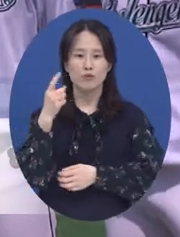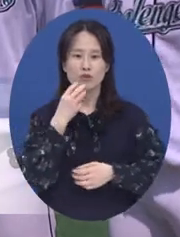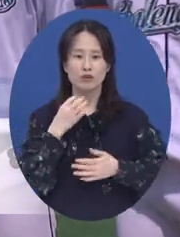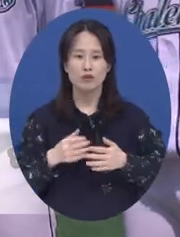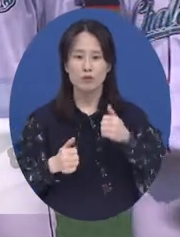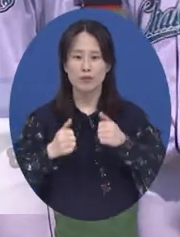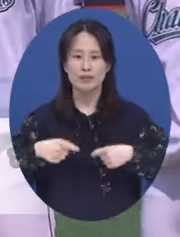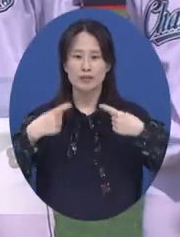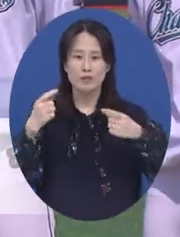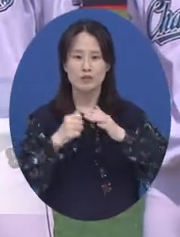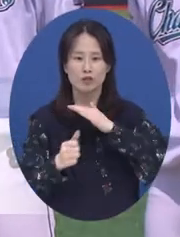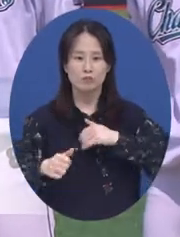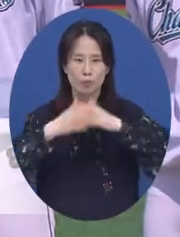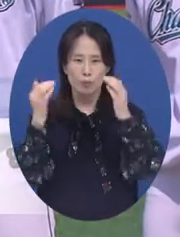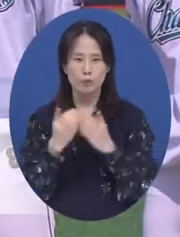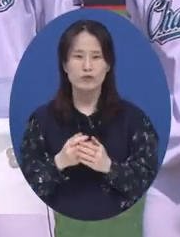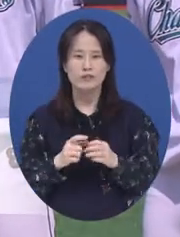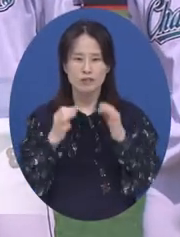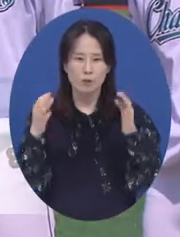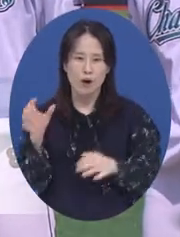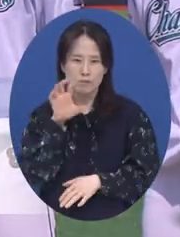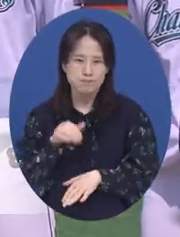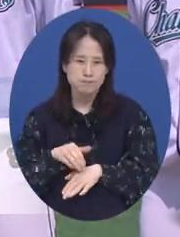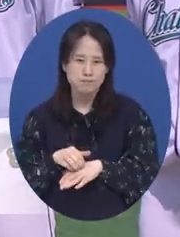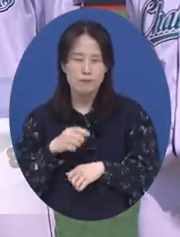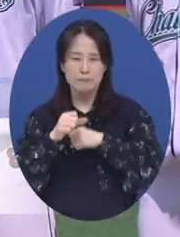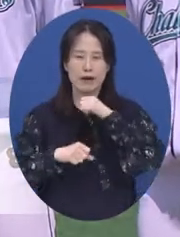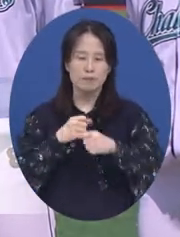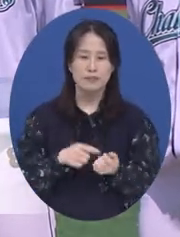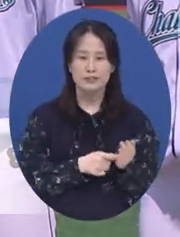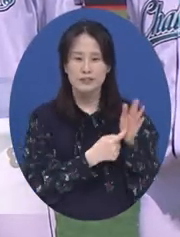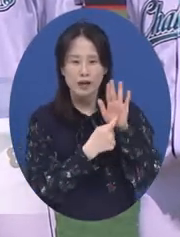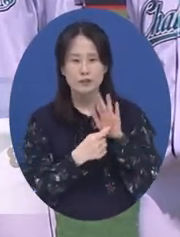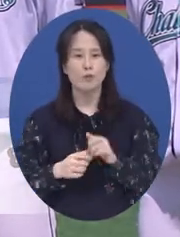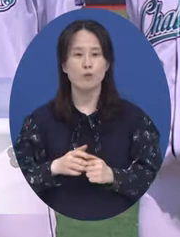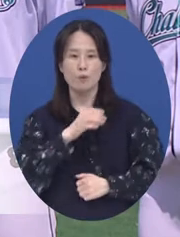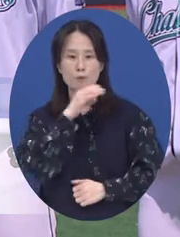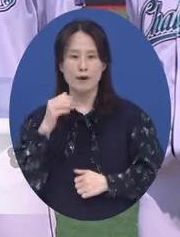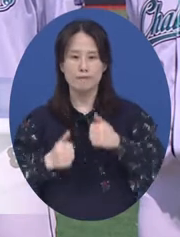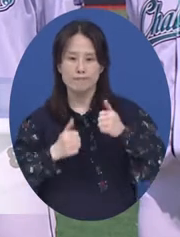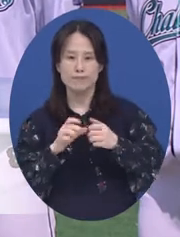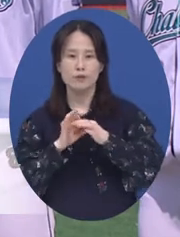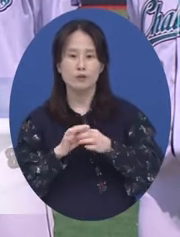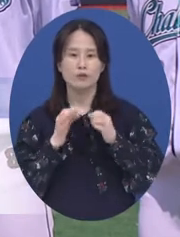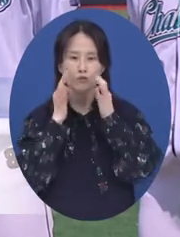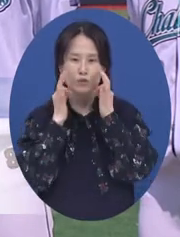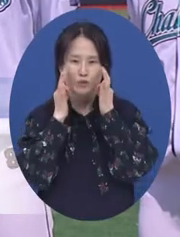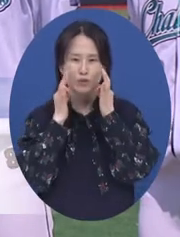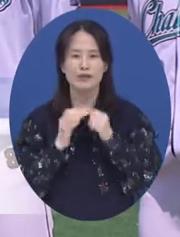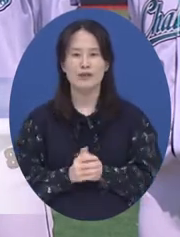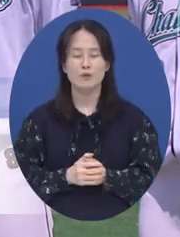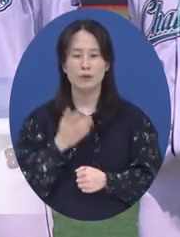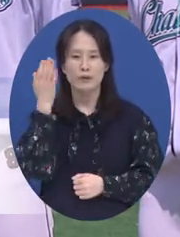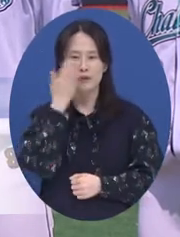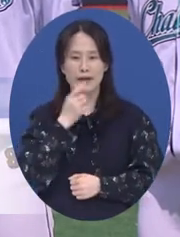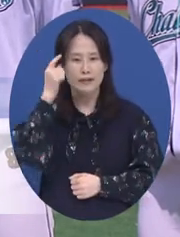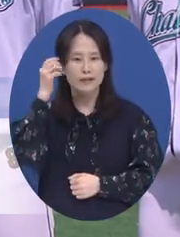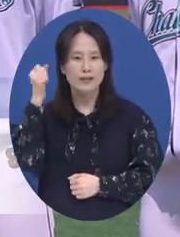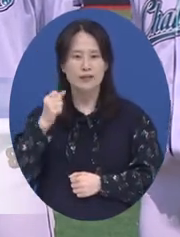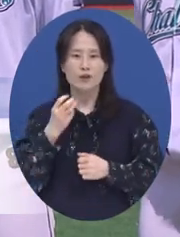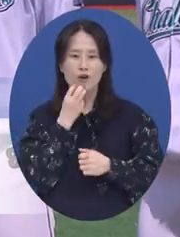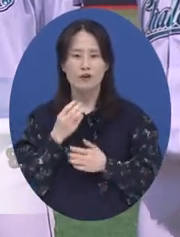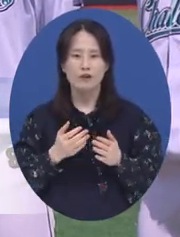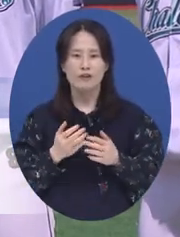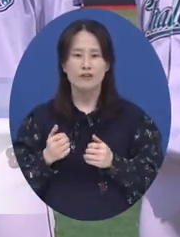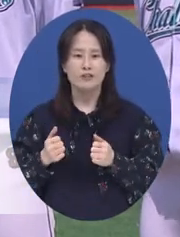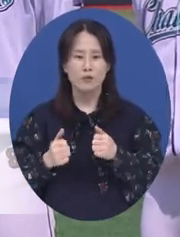경기도리그에 참가하는 선수들 동안 그동안 갈고 닦은 기량을 마음껏 발휘하고 선의의 경쟁을 통해 최선을 노력하고 페어플레이